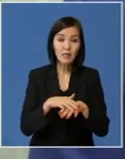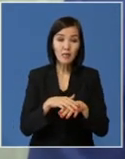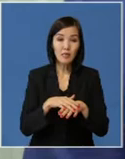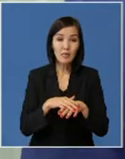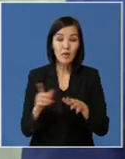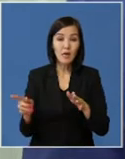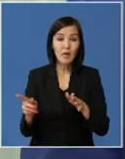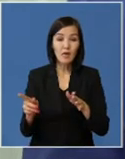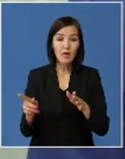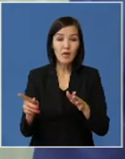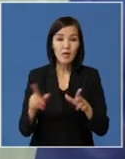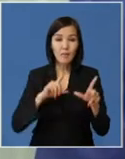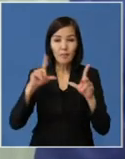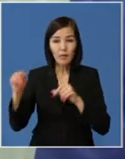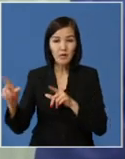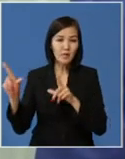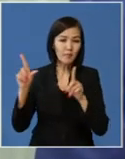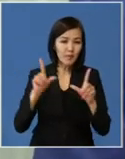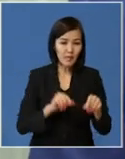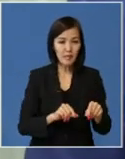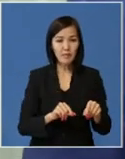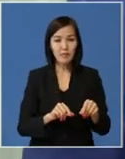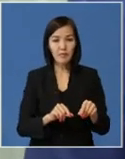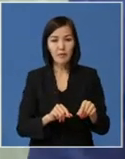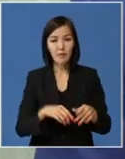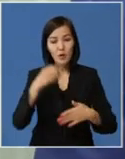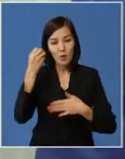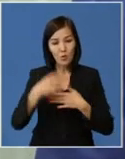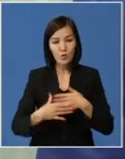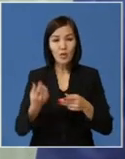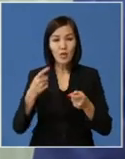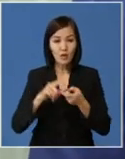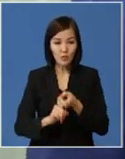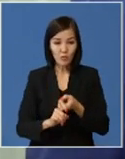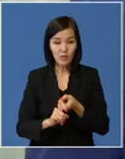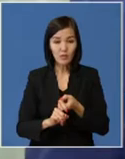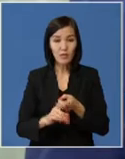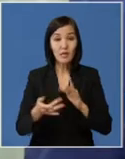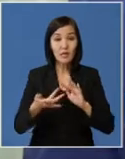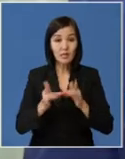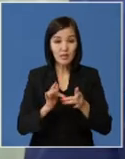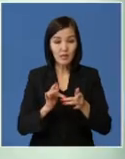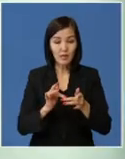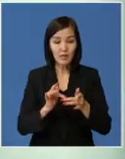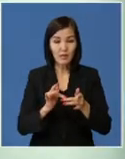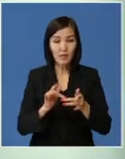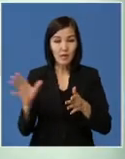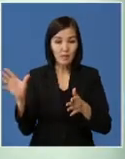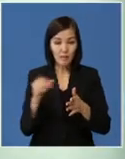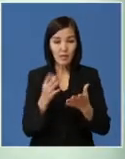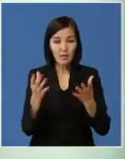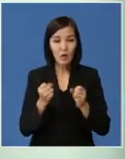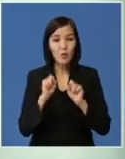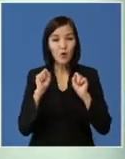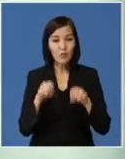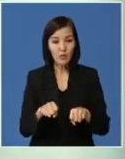бері халықша жүгірмеу үшін оны да централизовать еттік. Через интернет арқылы тех условияның бәрін беретін болдық.